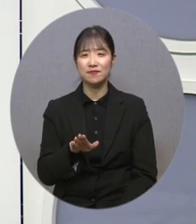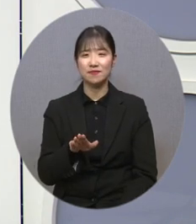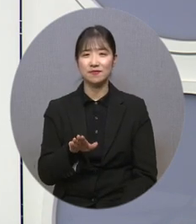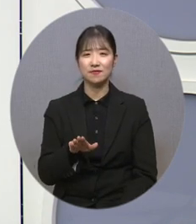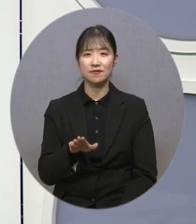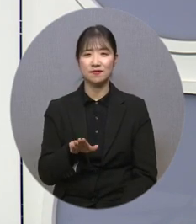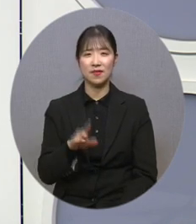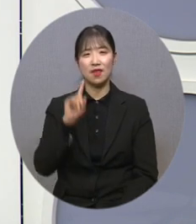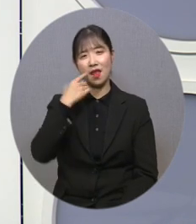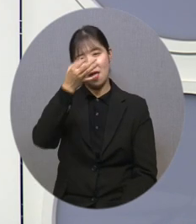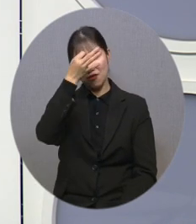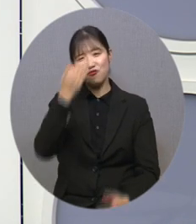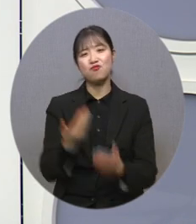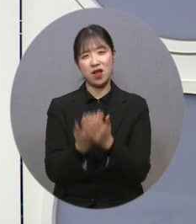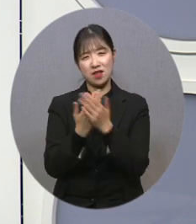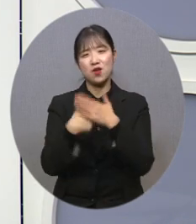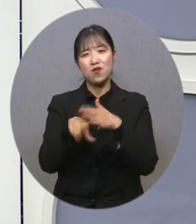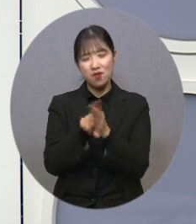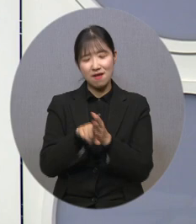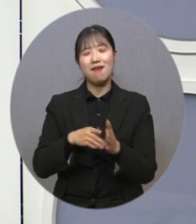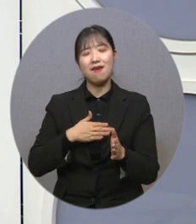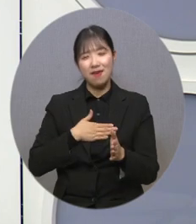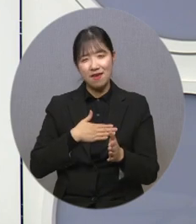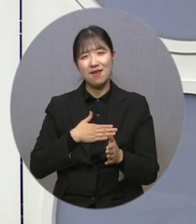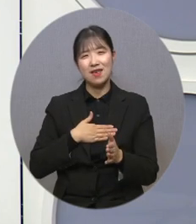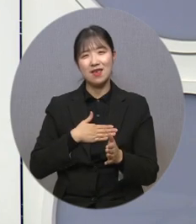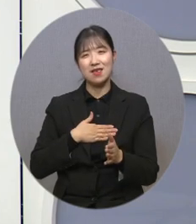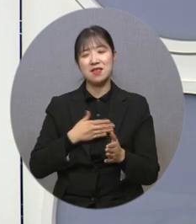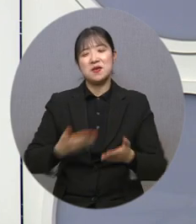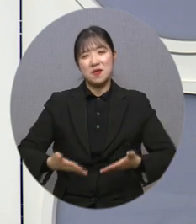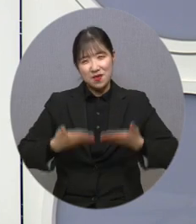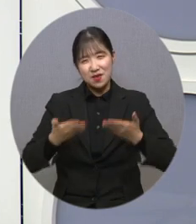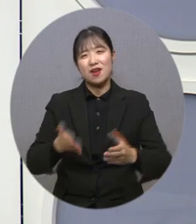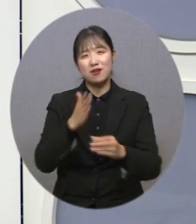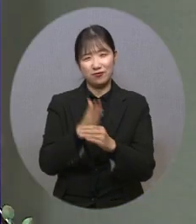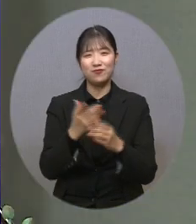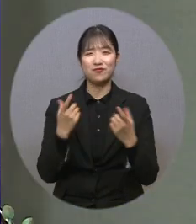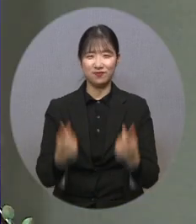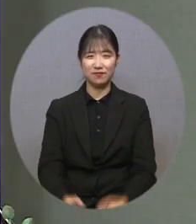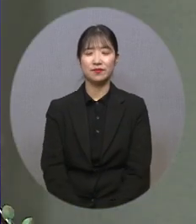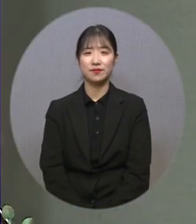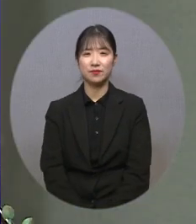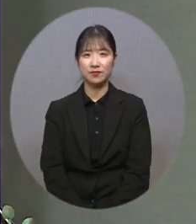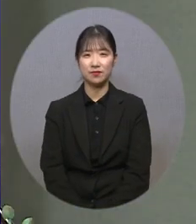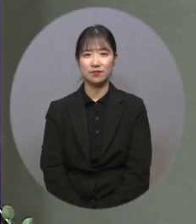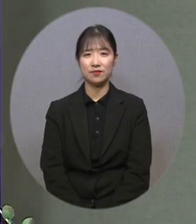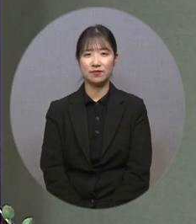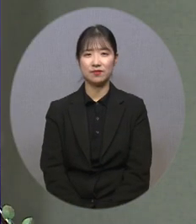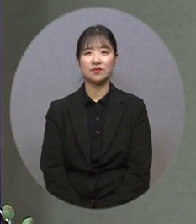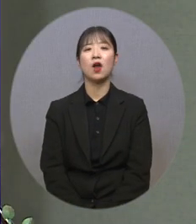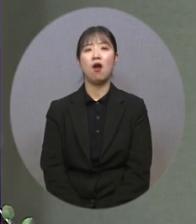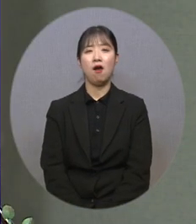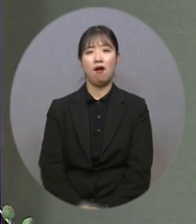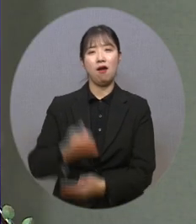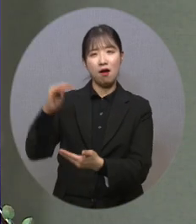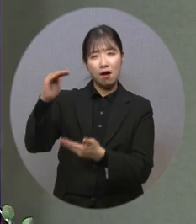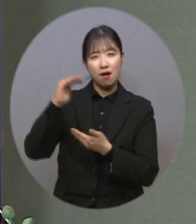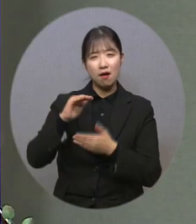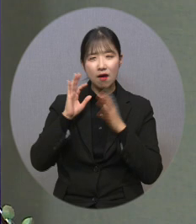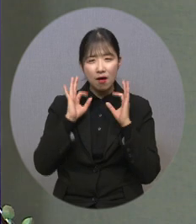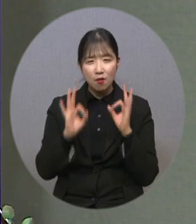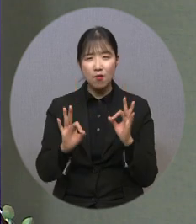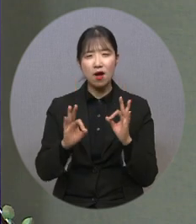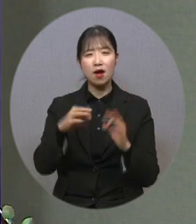모르겠습니다만은 예술 발전을 위해서도 제가 기여를 하고 있다 이런 말씀 드리고 싶습니다. 딱 얘기를 들으니까 네.